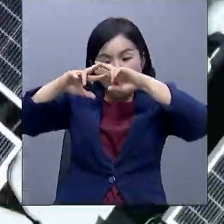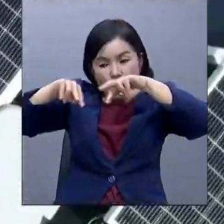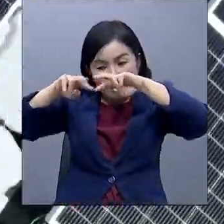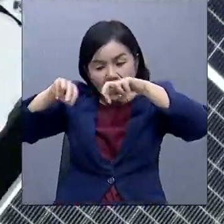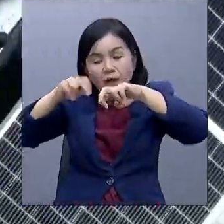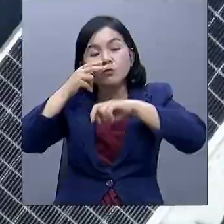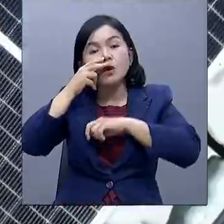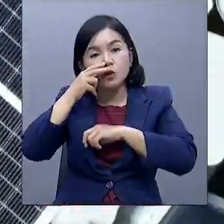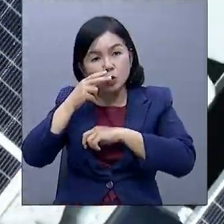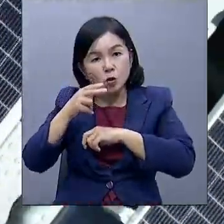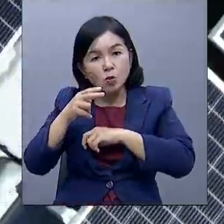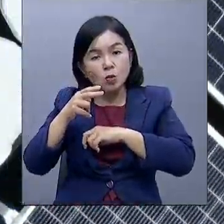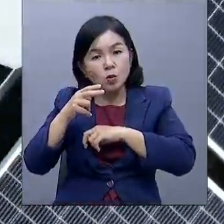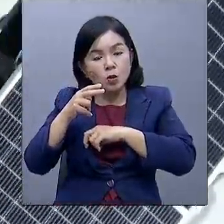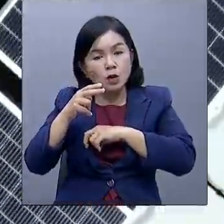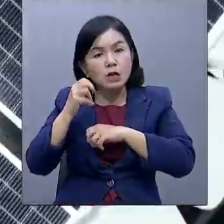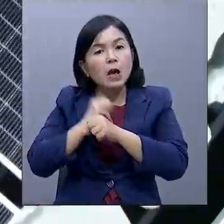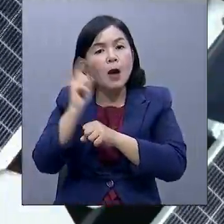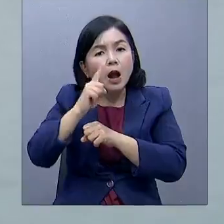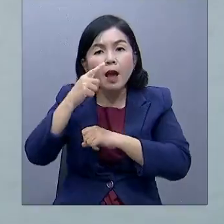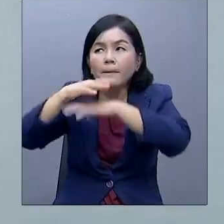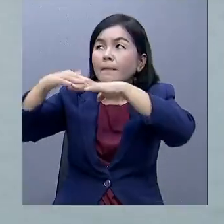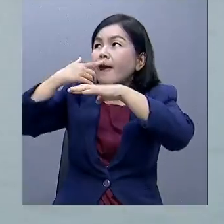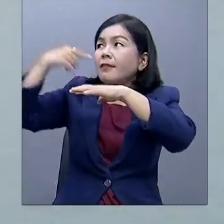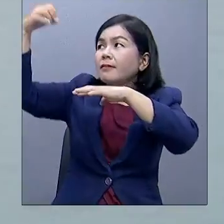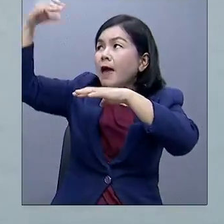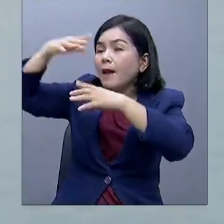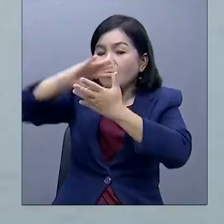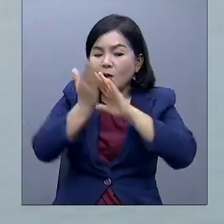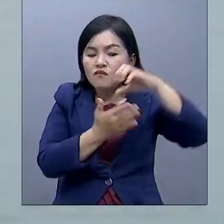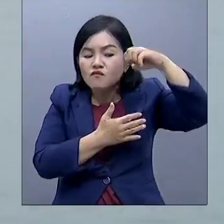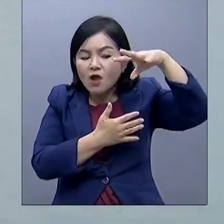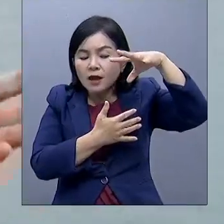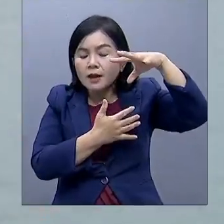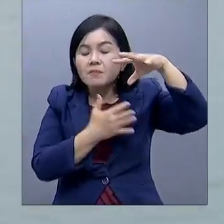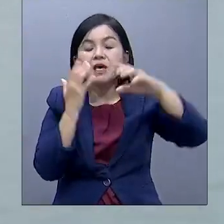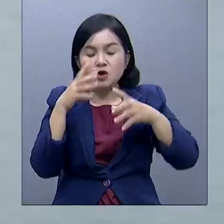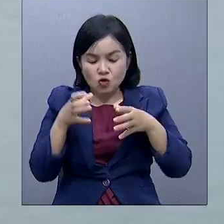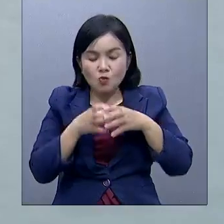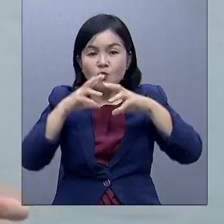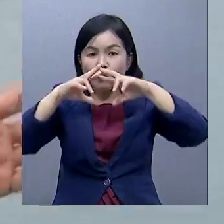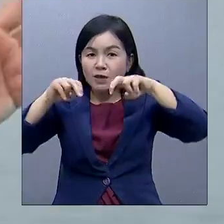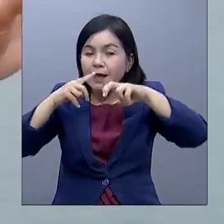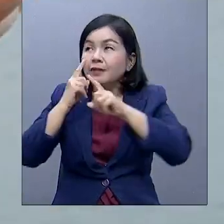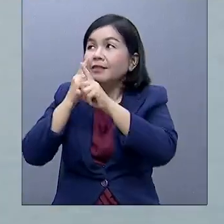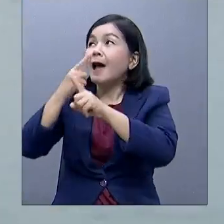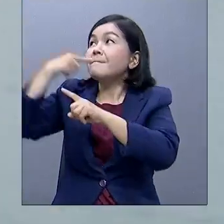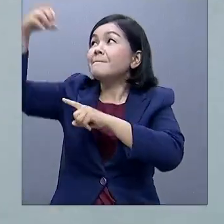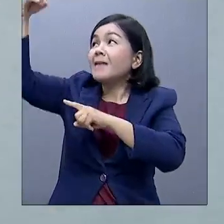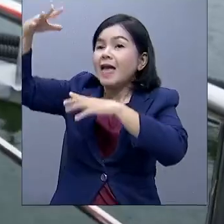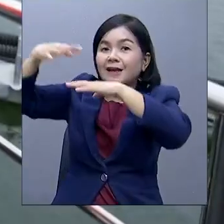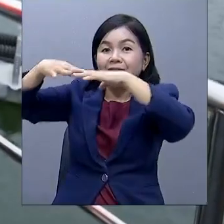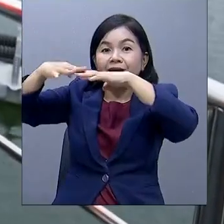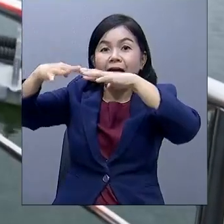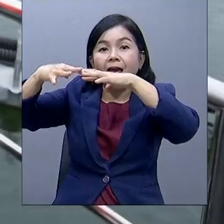จัยเรื่องของการใช้พลังงานโซลาร์เซลล์มาก่อนหน้านี้แล ้ วแต่ว่าเขาเราเรียกว่าเป็นการติดตามดวงอาทิตย์แต่ว่าจะวางไว้บนผิ